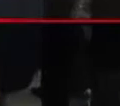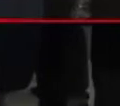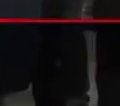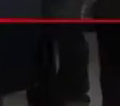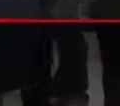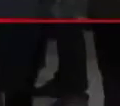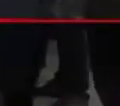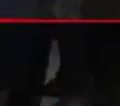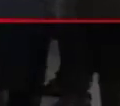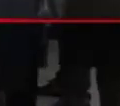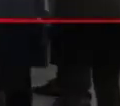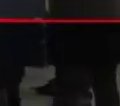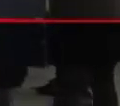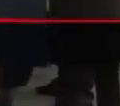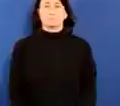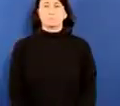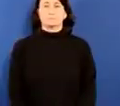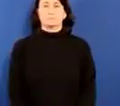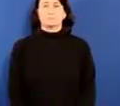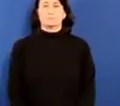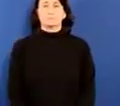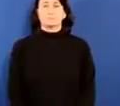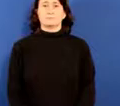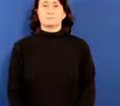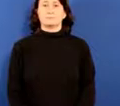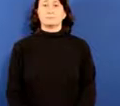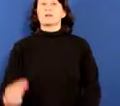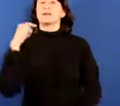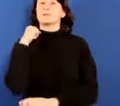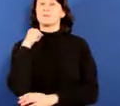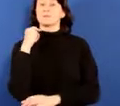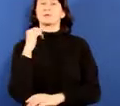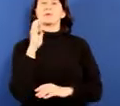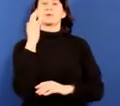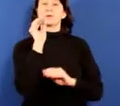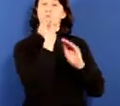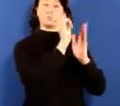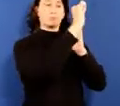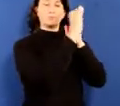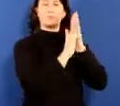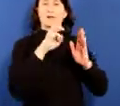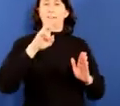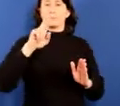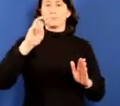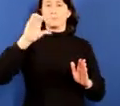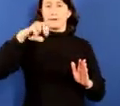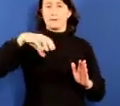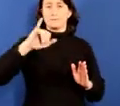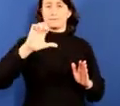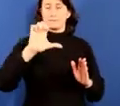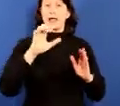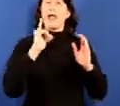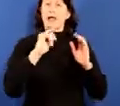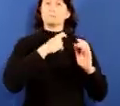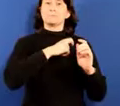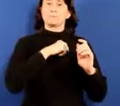Premia egitaraua amaitzean, aurten auditoretza gainditu duten 50 enpresak auditoretza hori gainditu izana egiaztatzen duen saria jaso